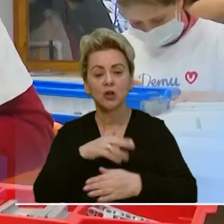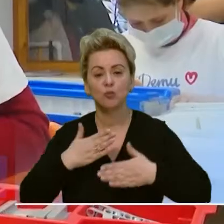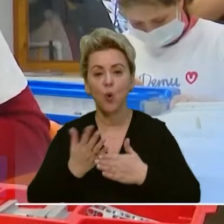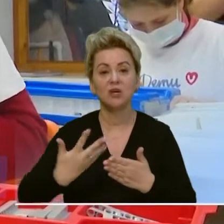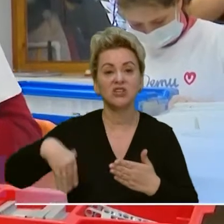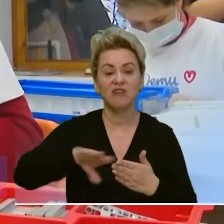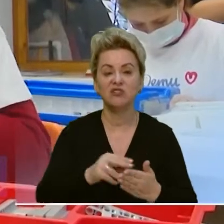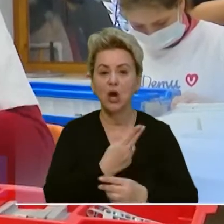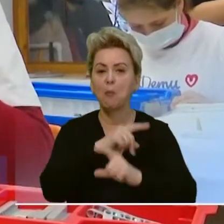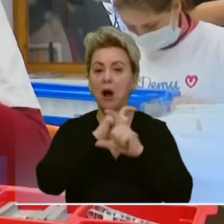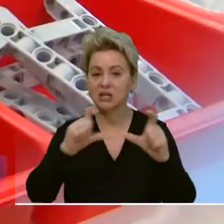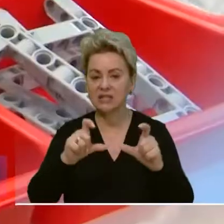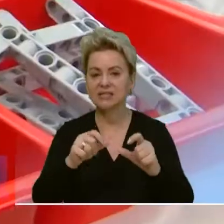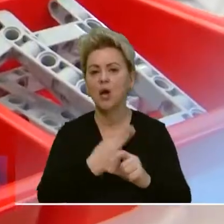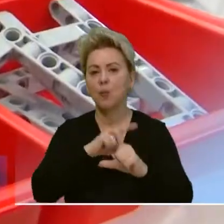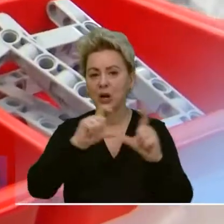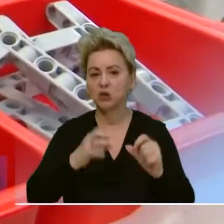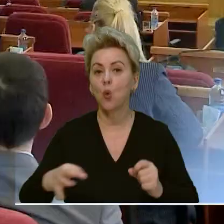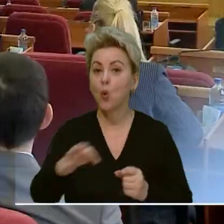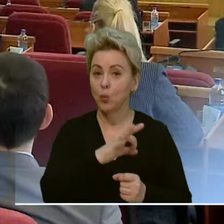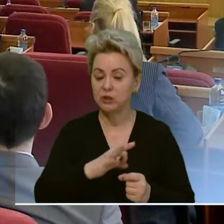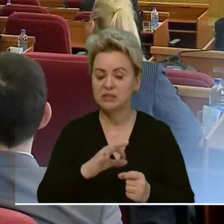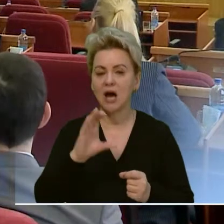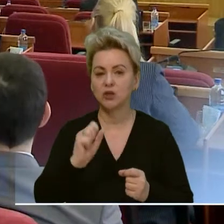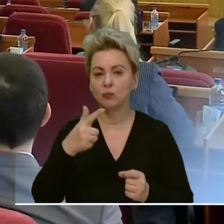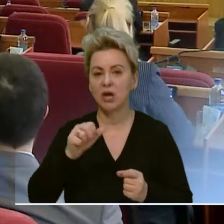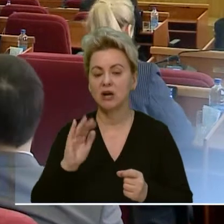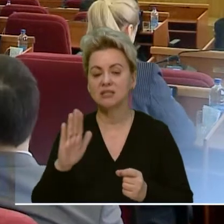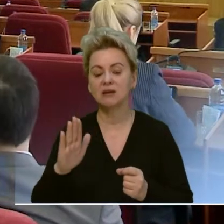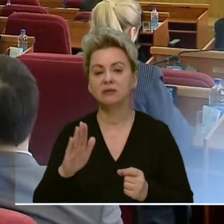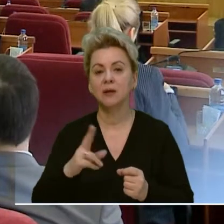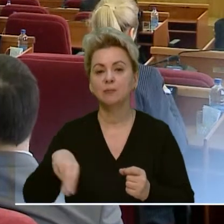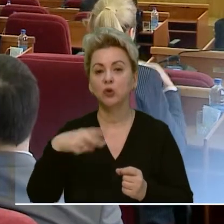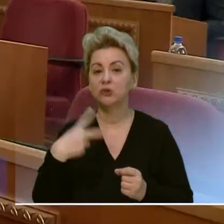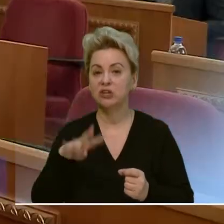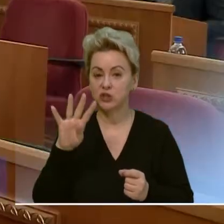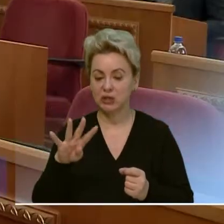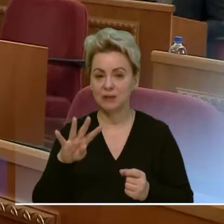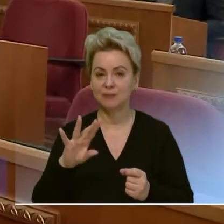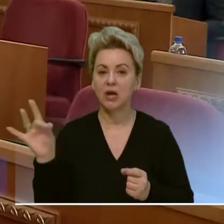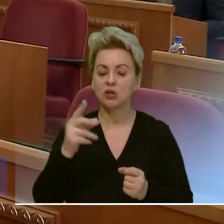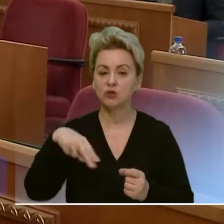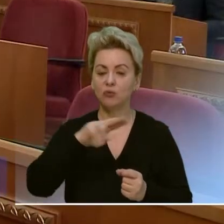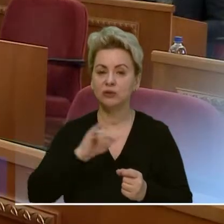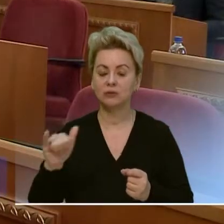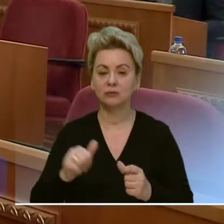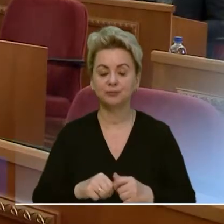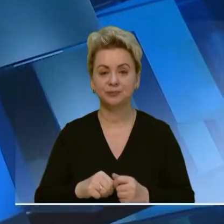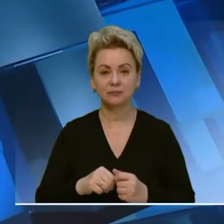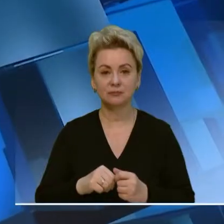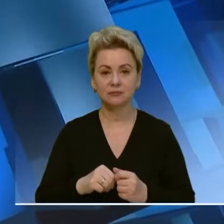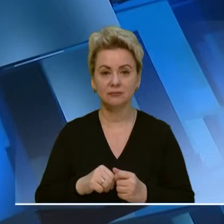во всех бюджетных больницах и поликлиниках области. Артем Тарасов, Владимир Трофимович, Дон-24, Ростов-на-Дону.